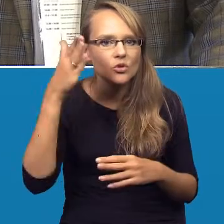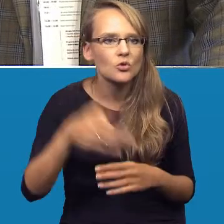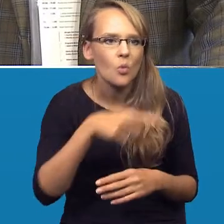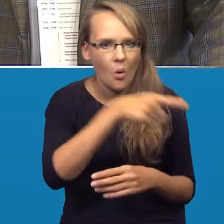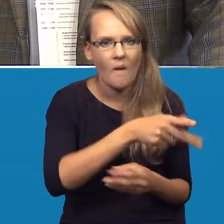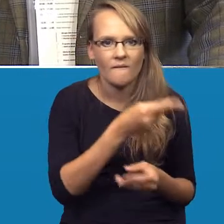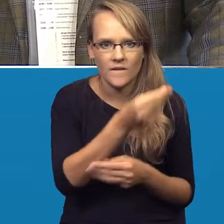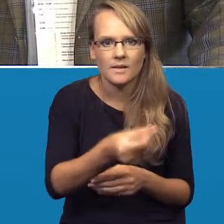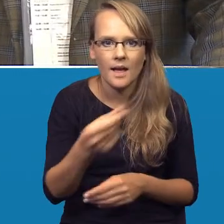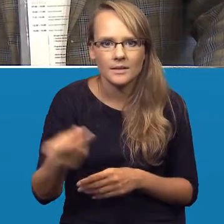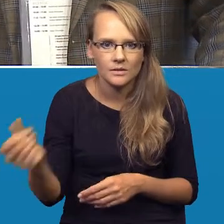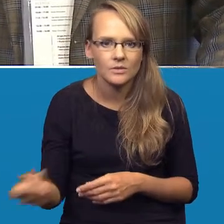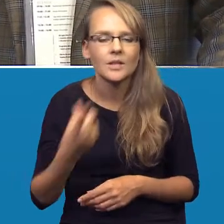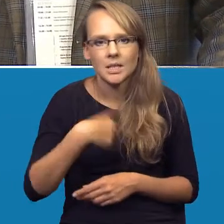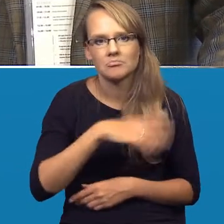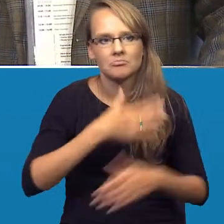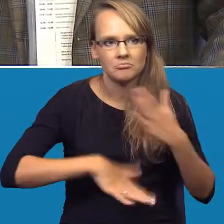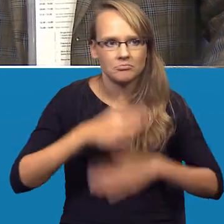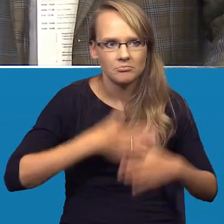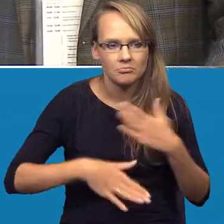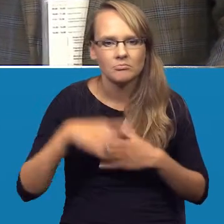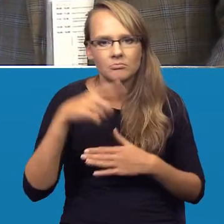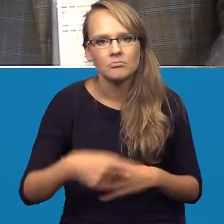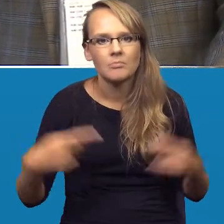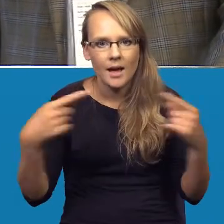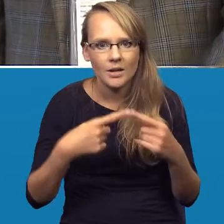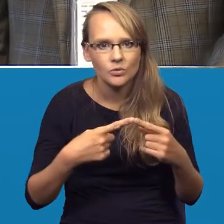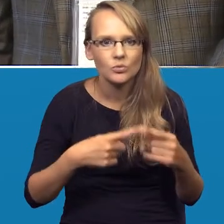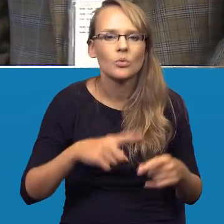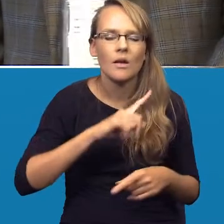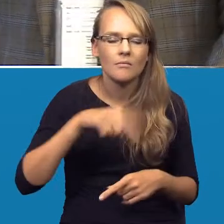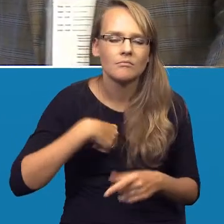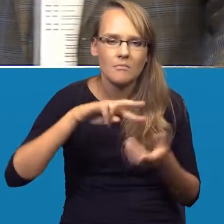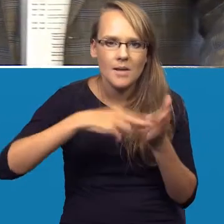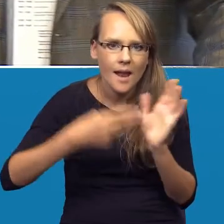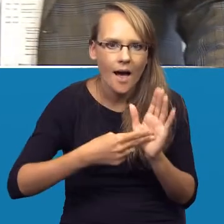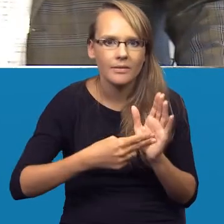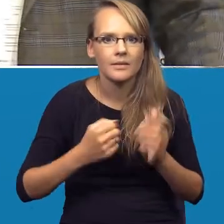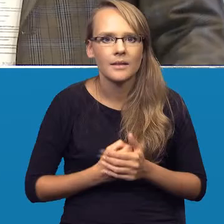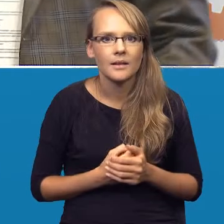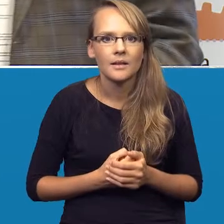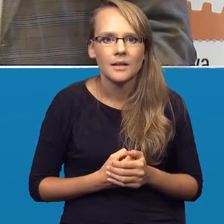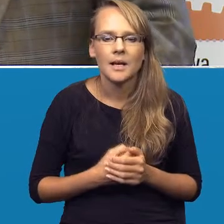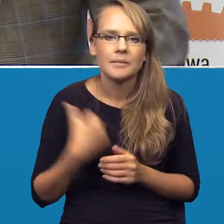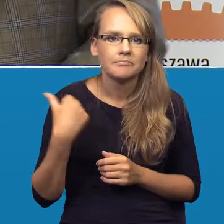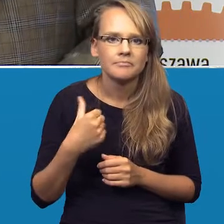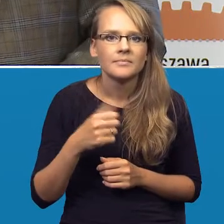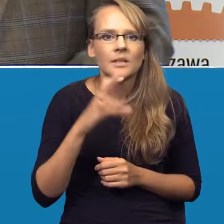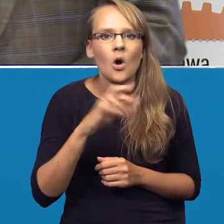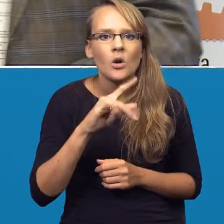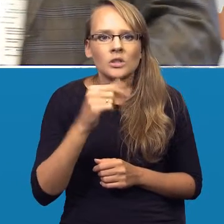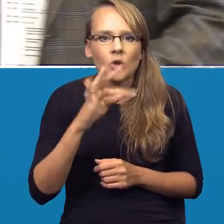finansowania i to nas cieszy, ponieważ jest to zgodne z naszą strategią i podejściem. Tutaj chciałbym powiedzieć, że jeżeli chodzi o